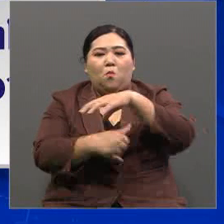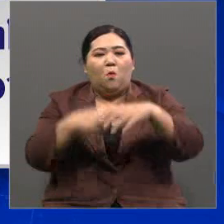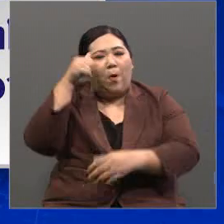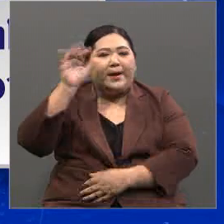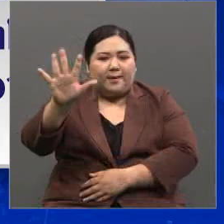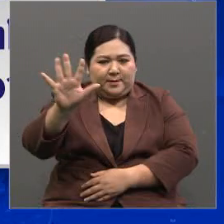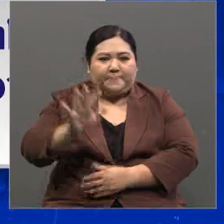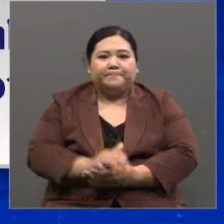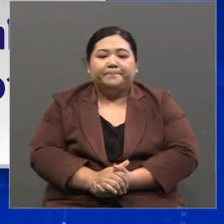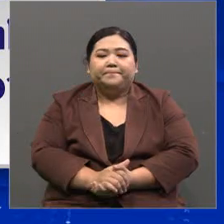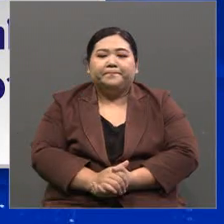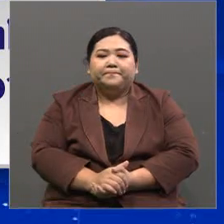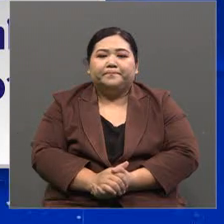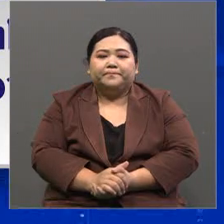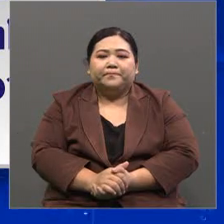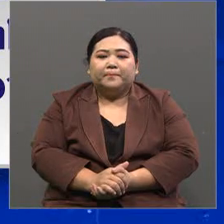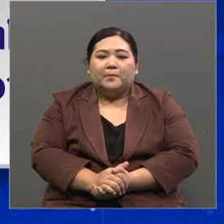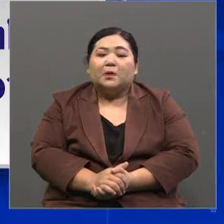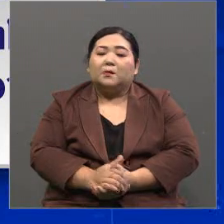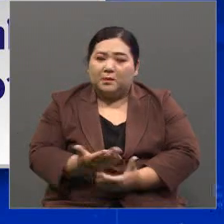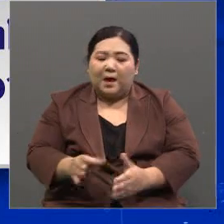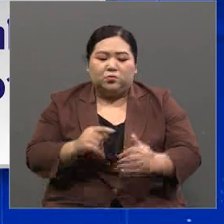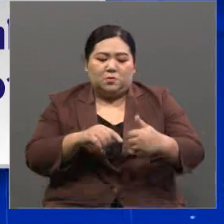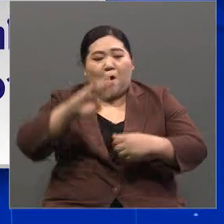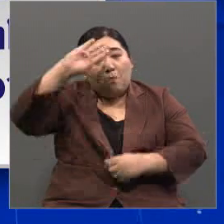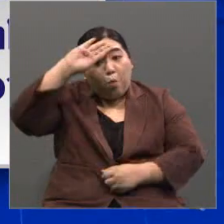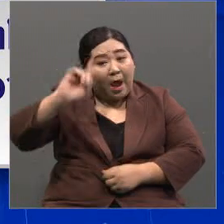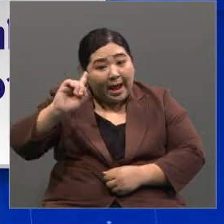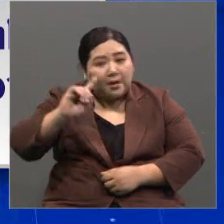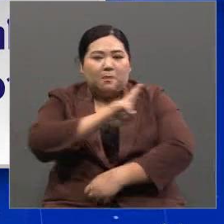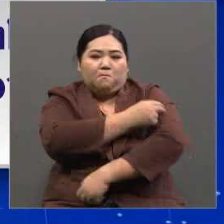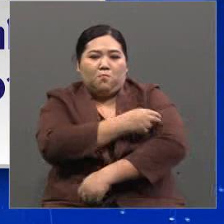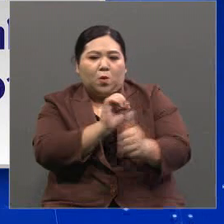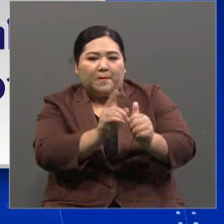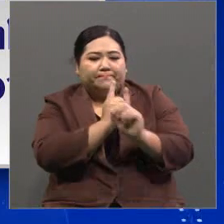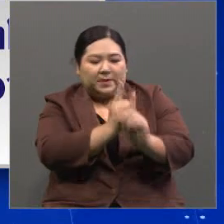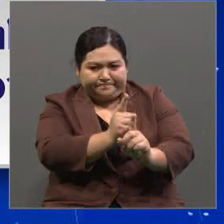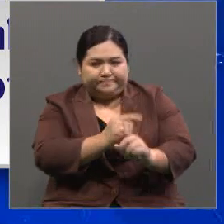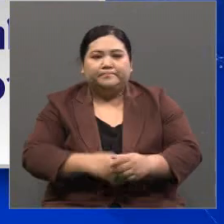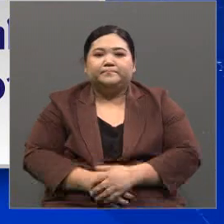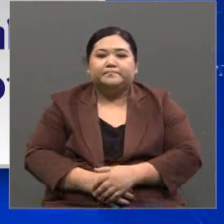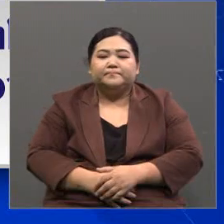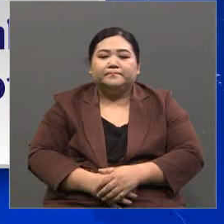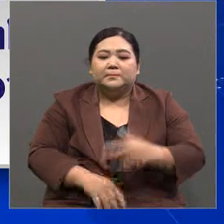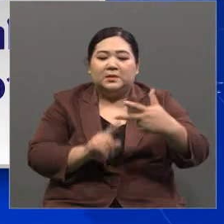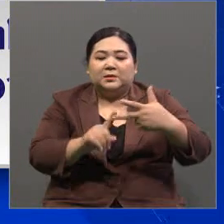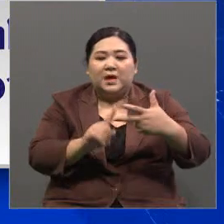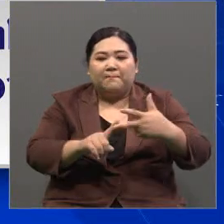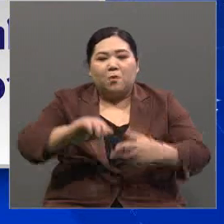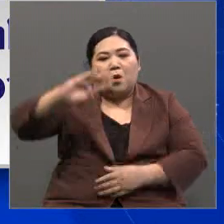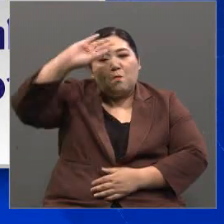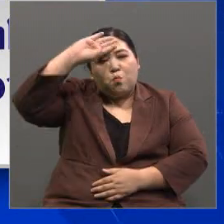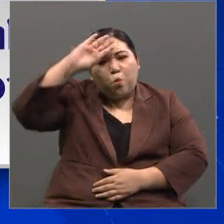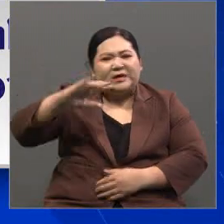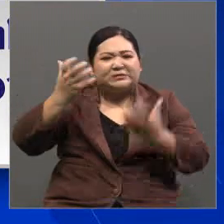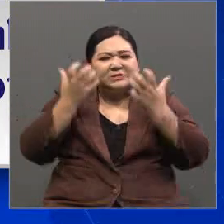5วันรวมถึงให้ดูแลรักษาตามอาการตามดุลพินิจของแพทย์ด้วยส่วนกลุ่มผู้ป่วยที่อาการไม่รุนแรงแต่มีปัจจัย